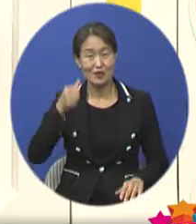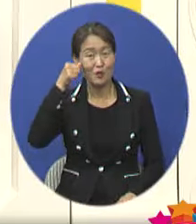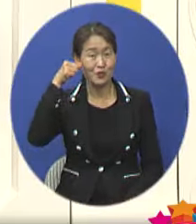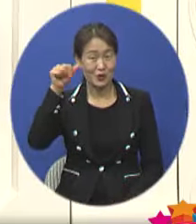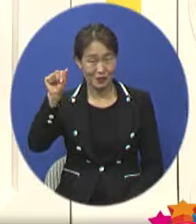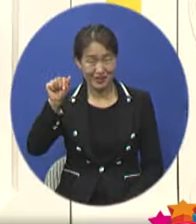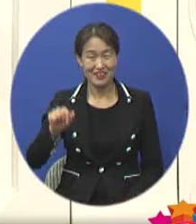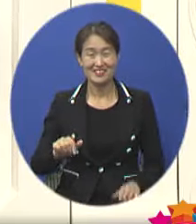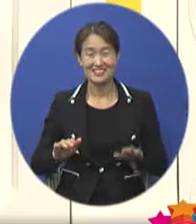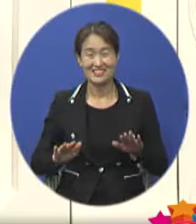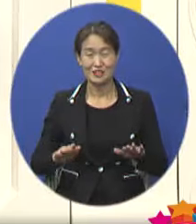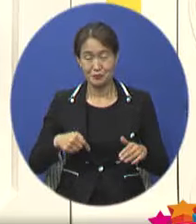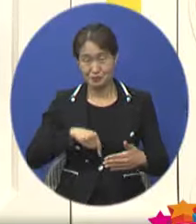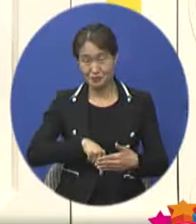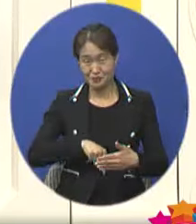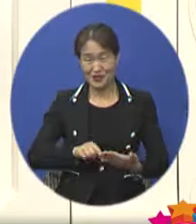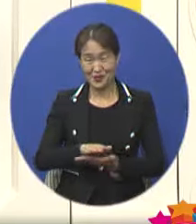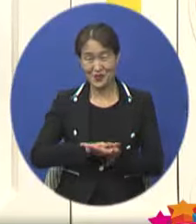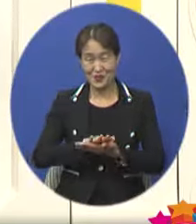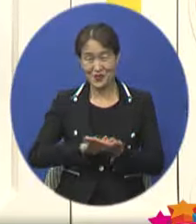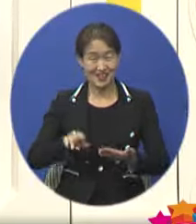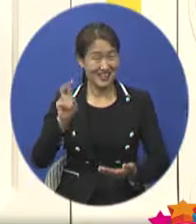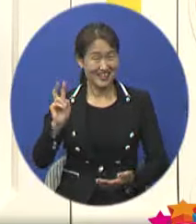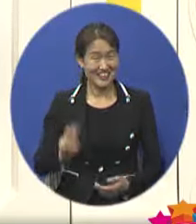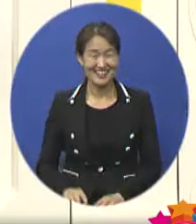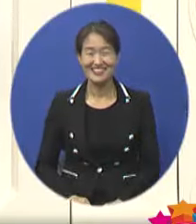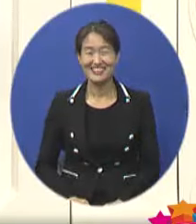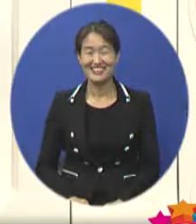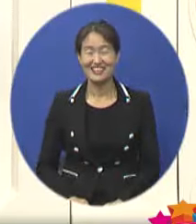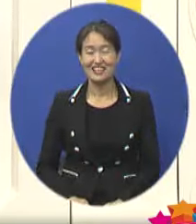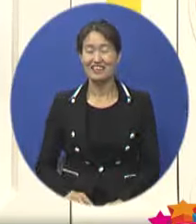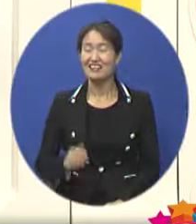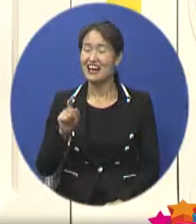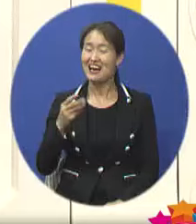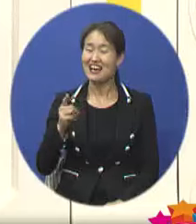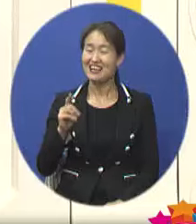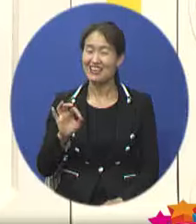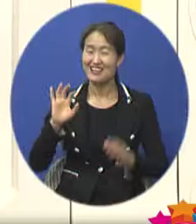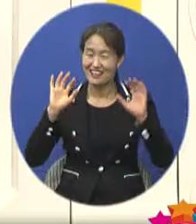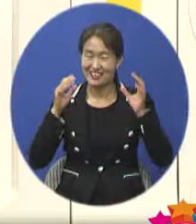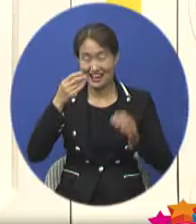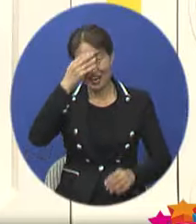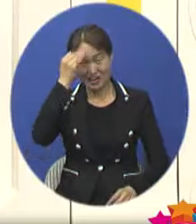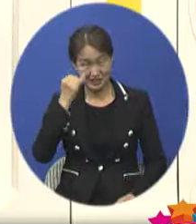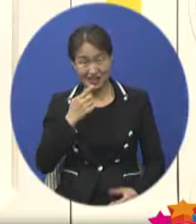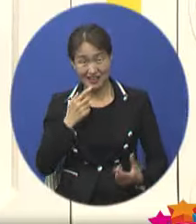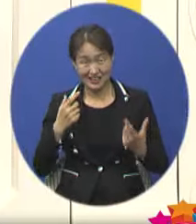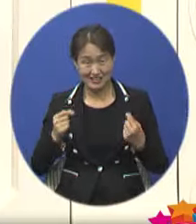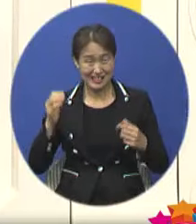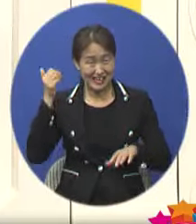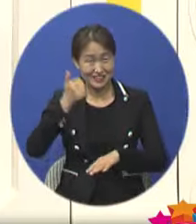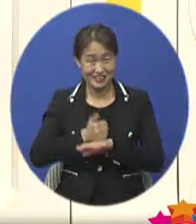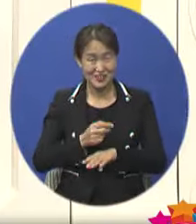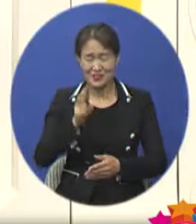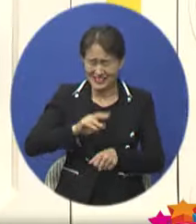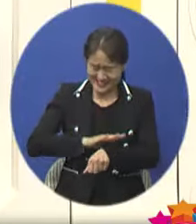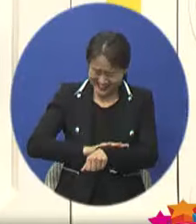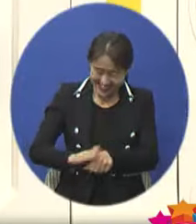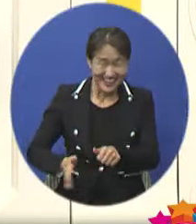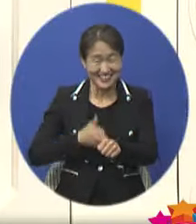돼가지고 놀거든요, 애가 뱃속에서. 예, 그렇죠. 배 막 차고 막 그러죠. 아유, 귀여워. 네, 우리 하랑이 예. 할머니처럼 이 다음에 나와서 노래도